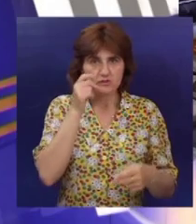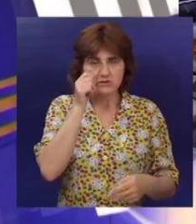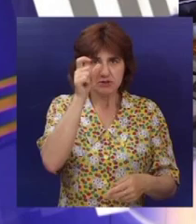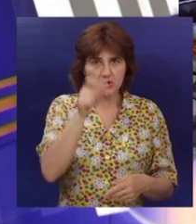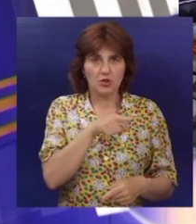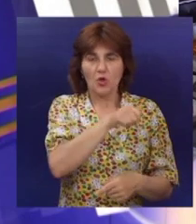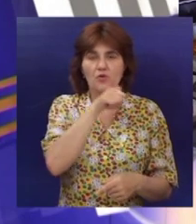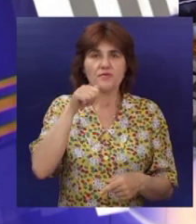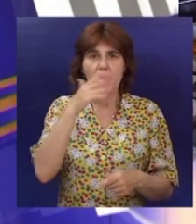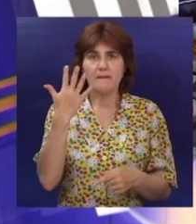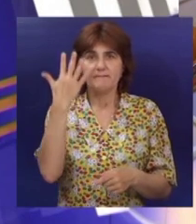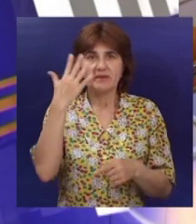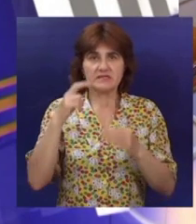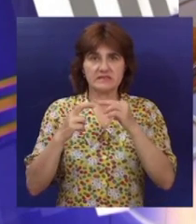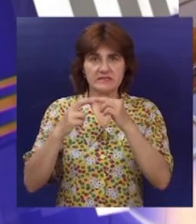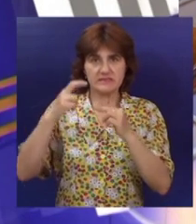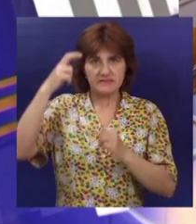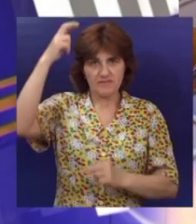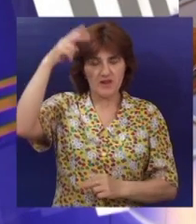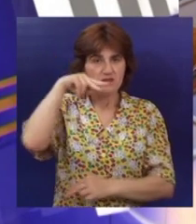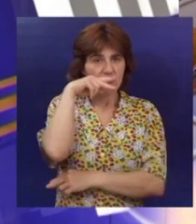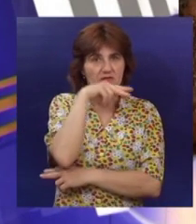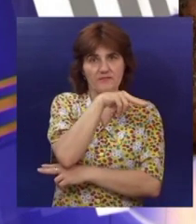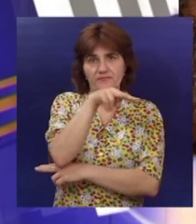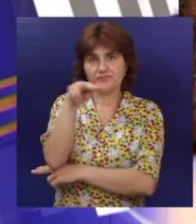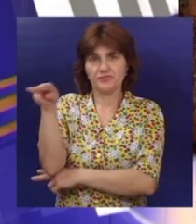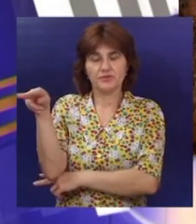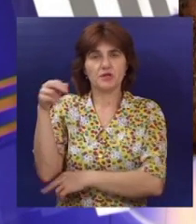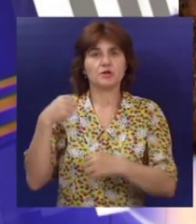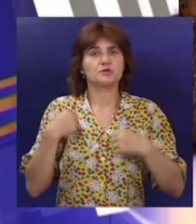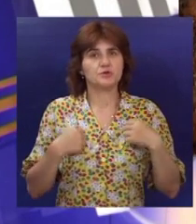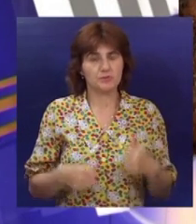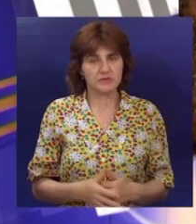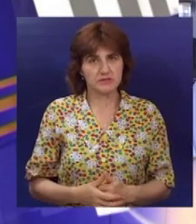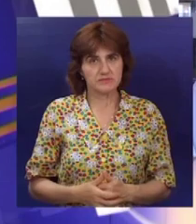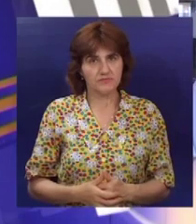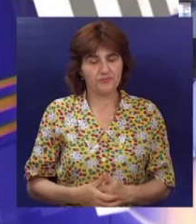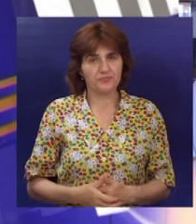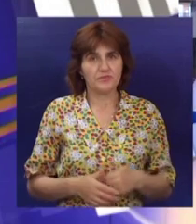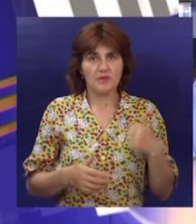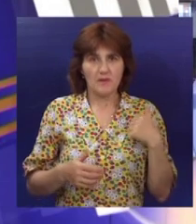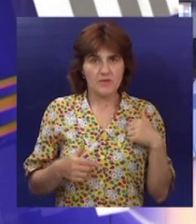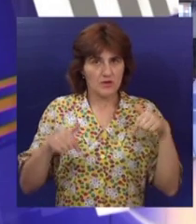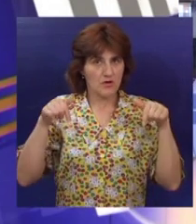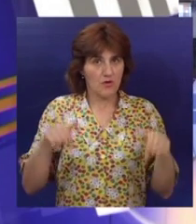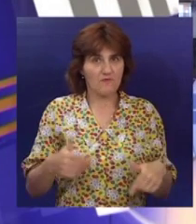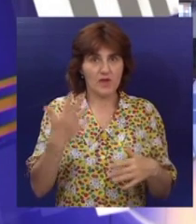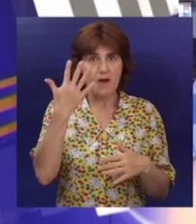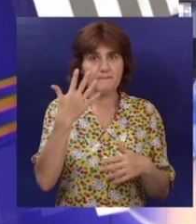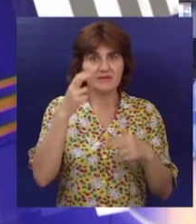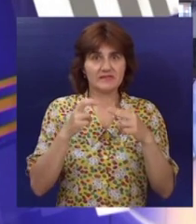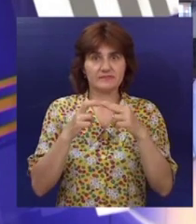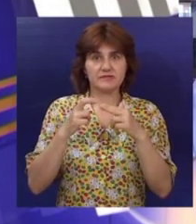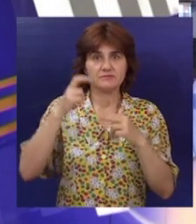smešten je na peti sprat hotela Galerija, odakle pruža jedinstven pogled na Suboticu. Naš restoran se prvenstveno razlikuje po tome što je na